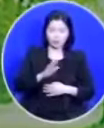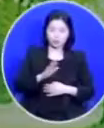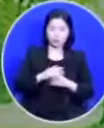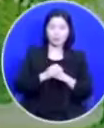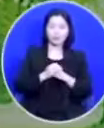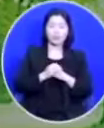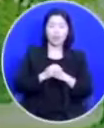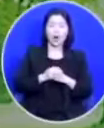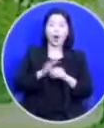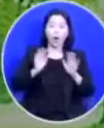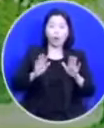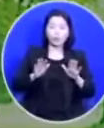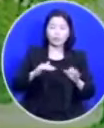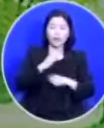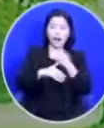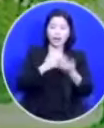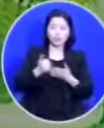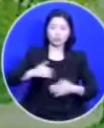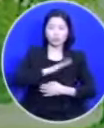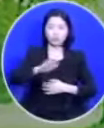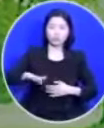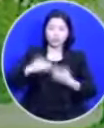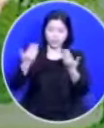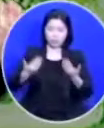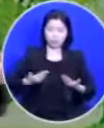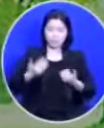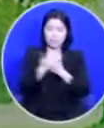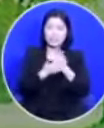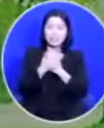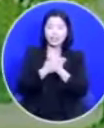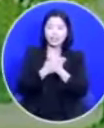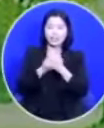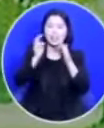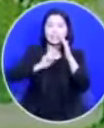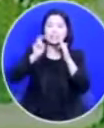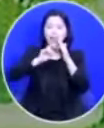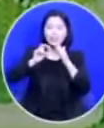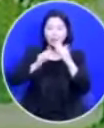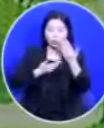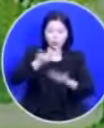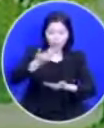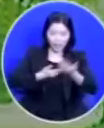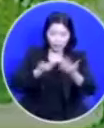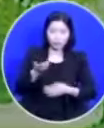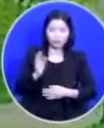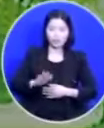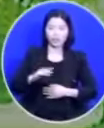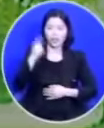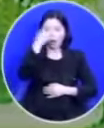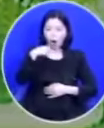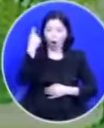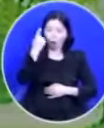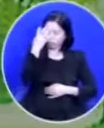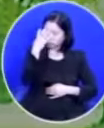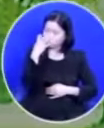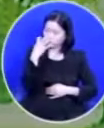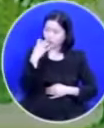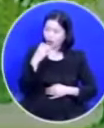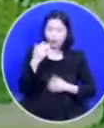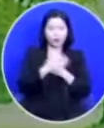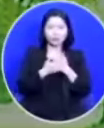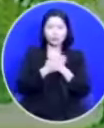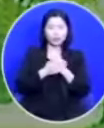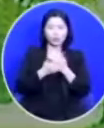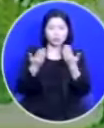하나님께서 우리에게 주신 은혜를 찬양으로 나누는 건데 우리 얼굴 인상은 전혀 은혜로 없지